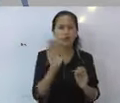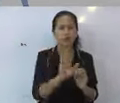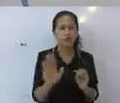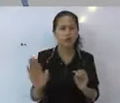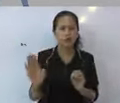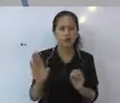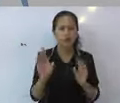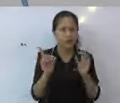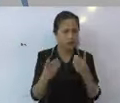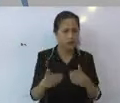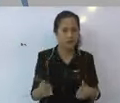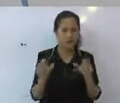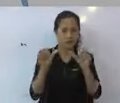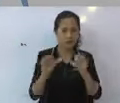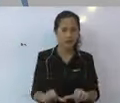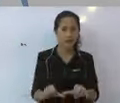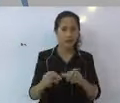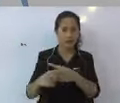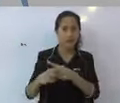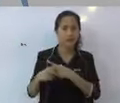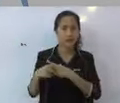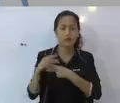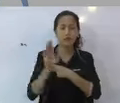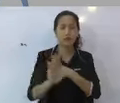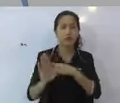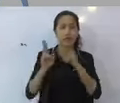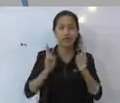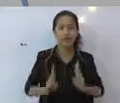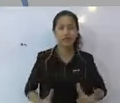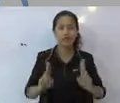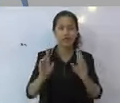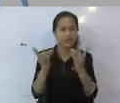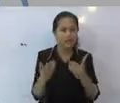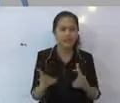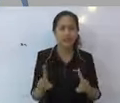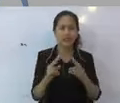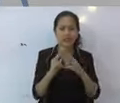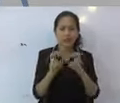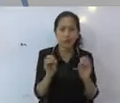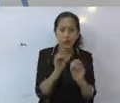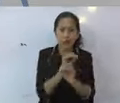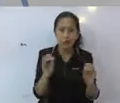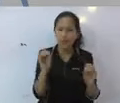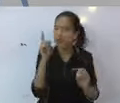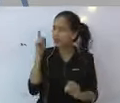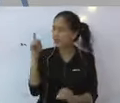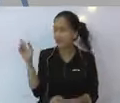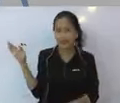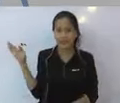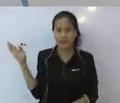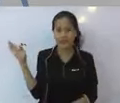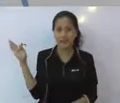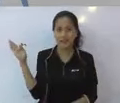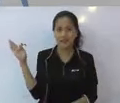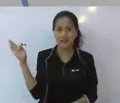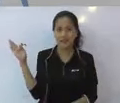pwede mong i-sustain yung healthy diet mo kahit wala ang mga ito. Okay? Kasi, yan, for